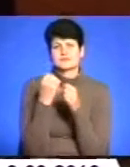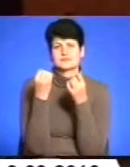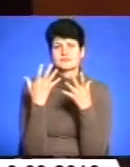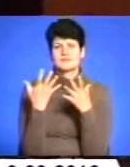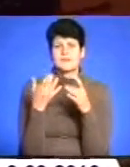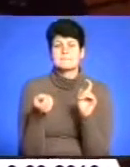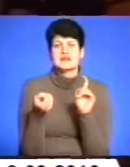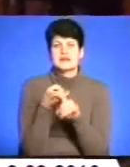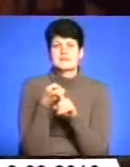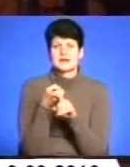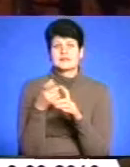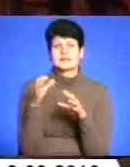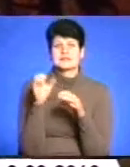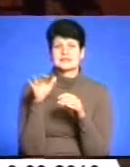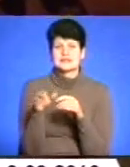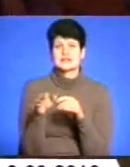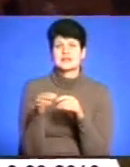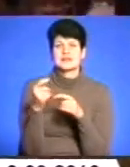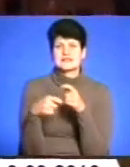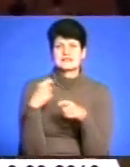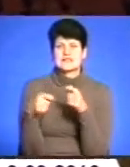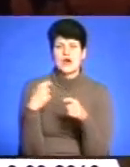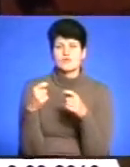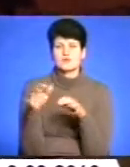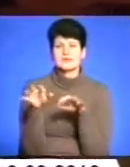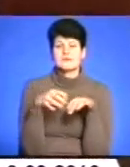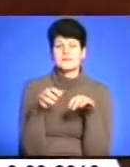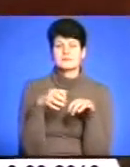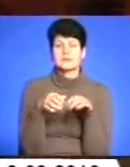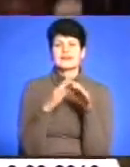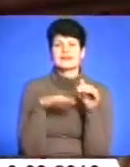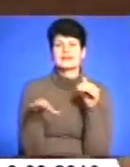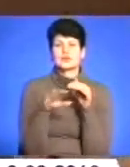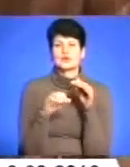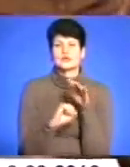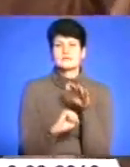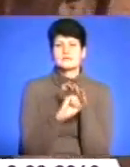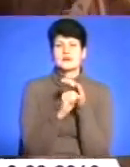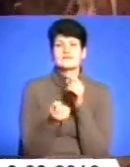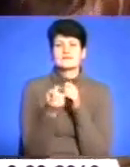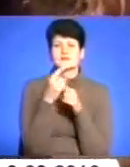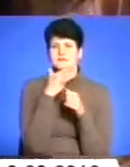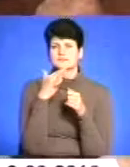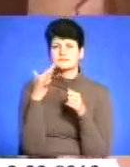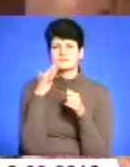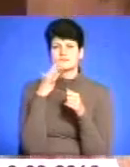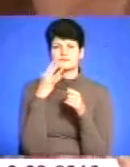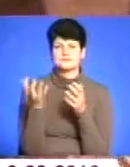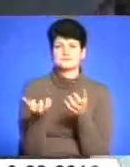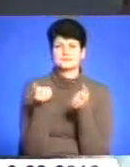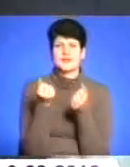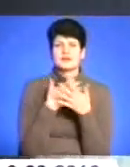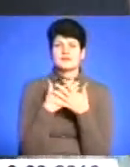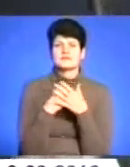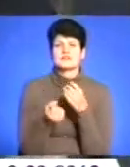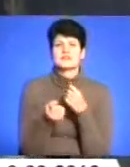в воді знаходиться ну, мінімум 2 сітки. Спіймали рибалок на гарячому. Ними виявилися працівники рятувальної станції. Схему витягування